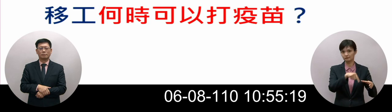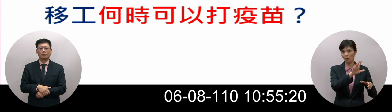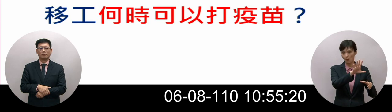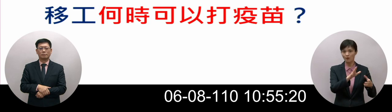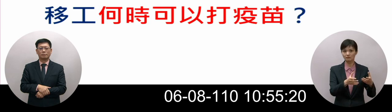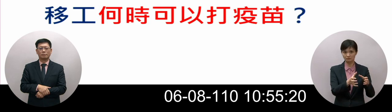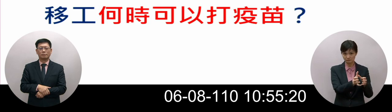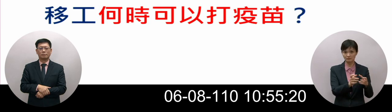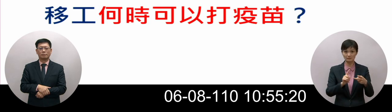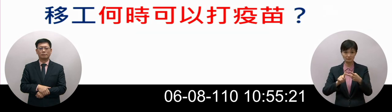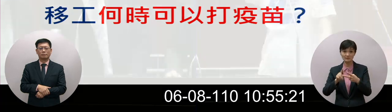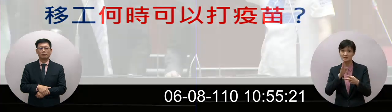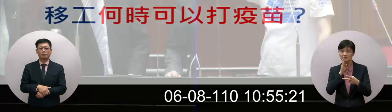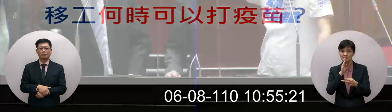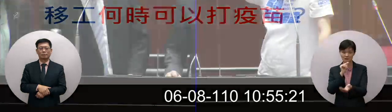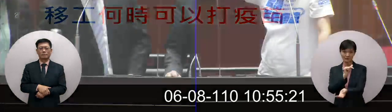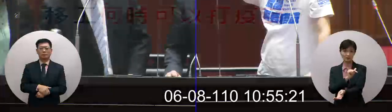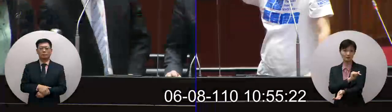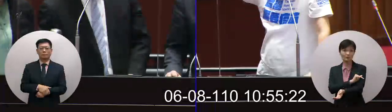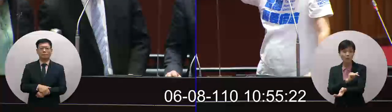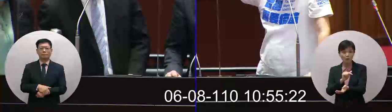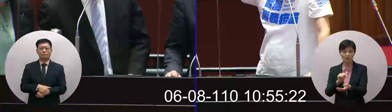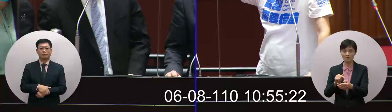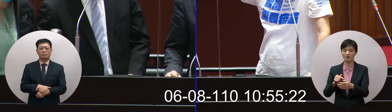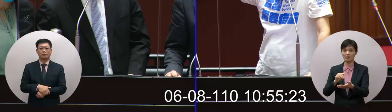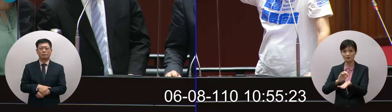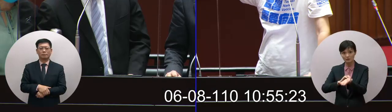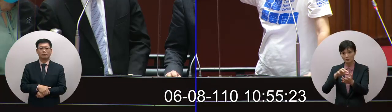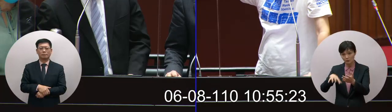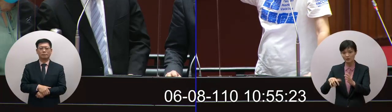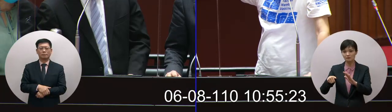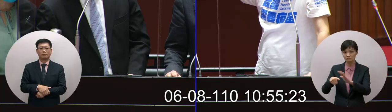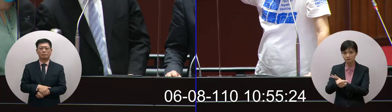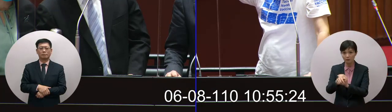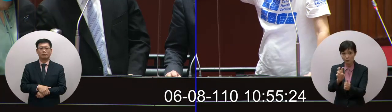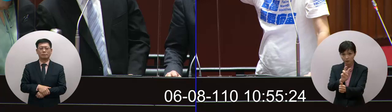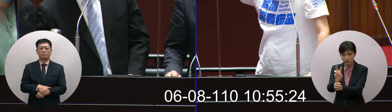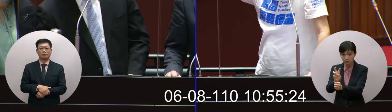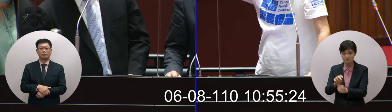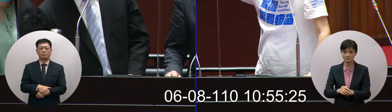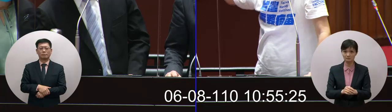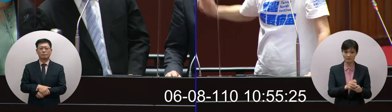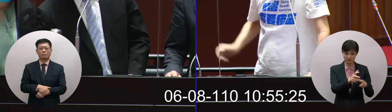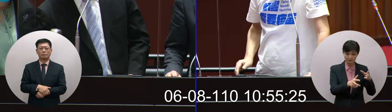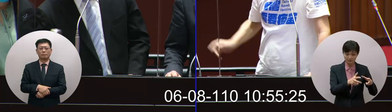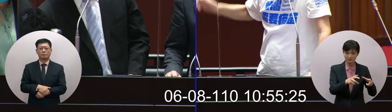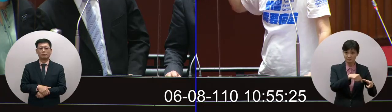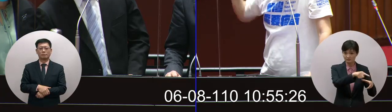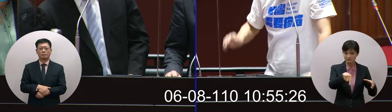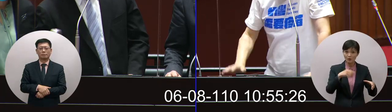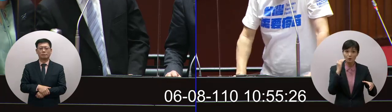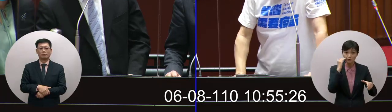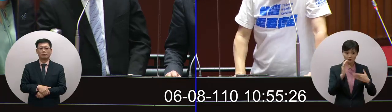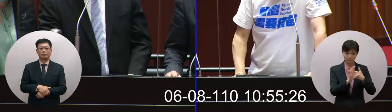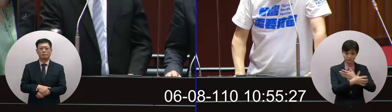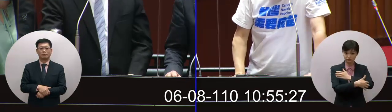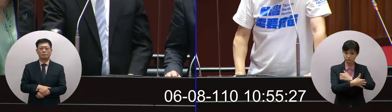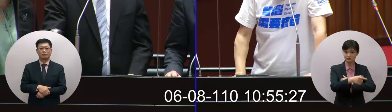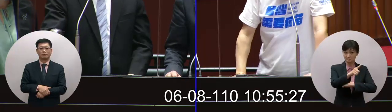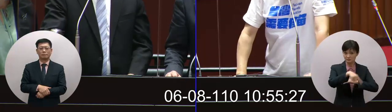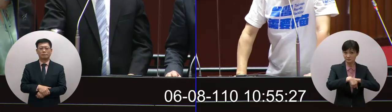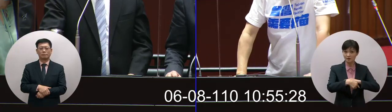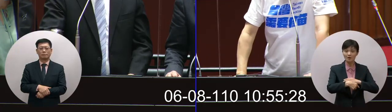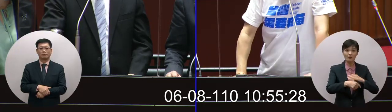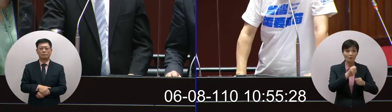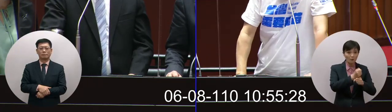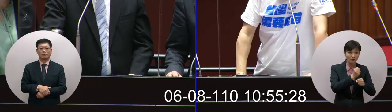是看护。尤其是制造业，没有这些工人，没有这些移工，工厂